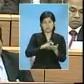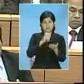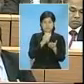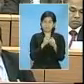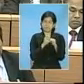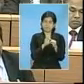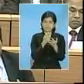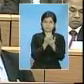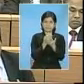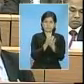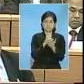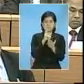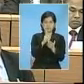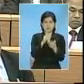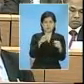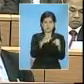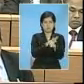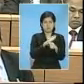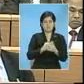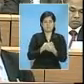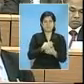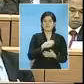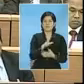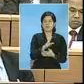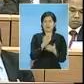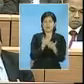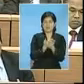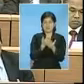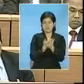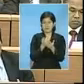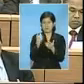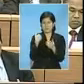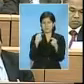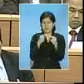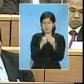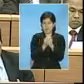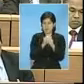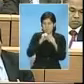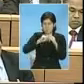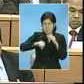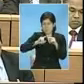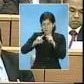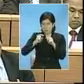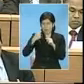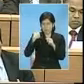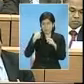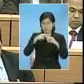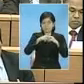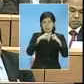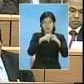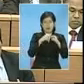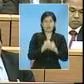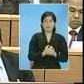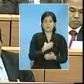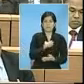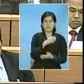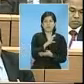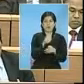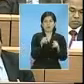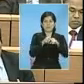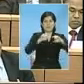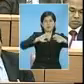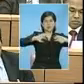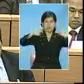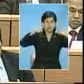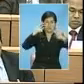นะครับอย่างเต็มที่อย่าให้มีเงินรั่วไหลปันขาดอย่าให้เหมือนรัฐบาลที่แล้วนะครับที่ภาคเอกชนออกมาว